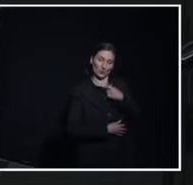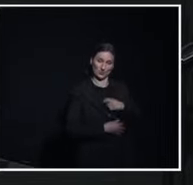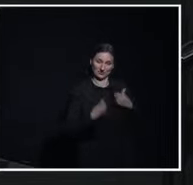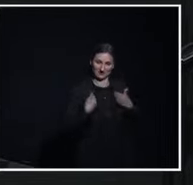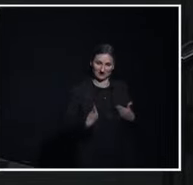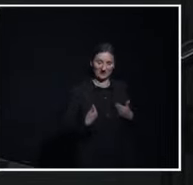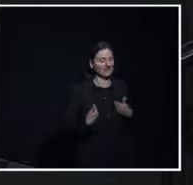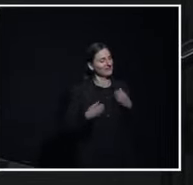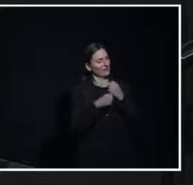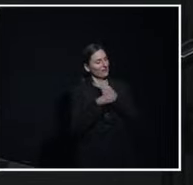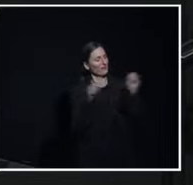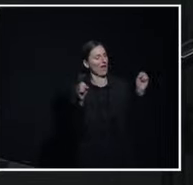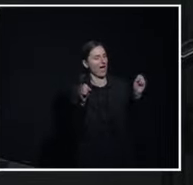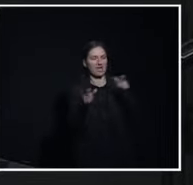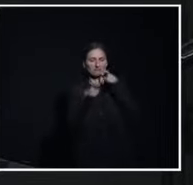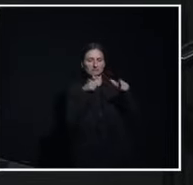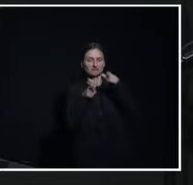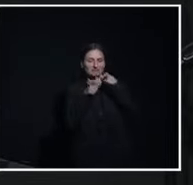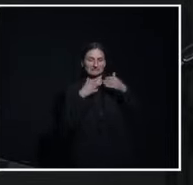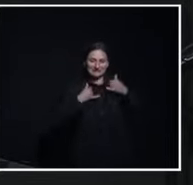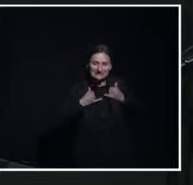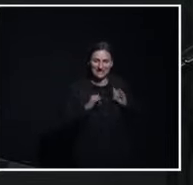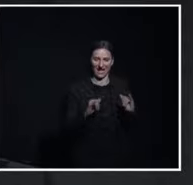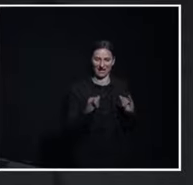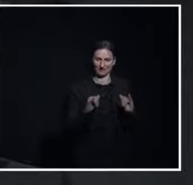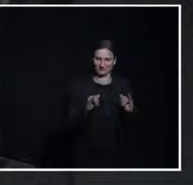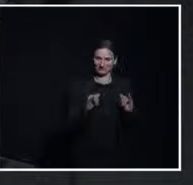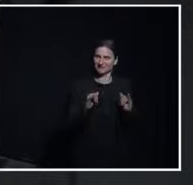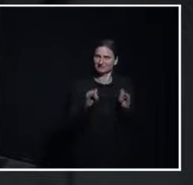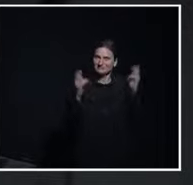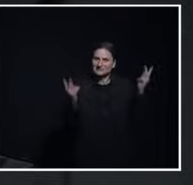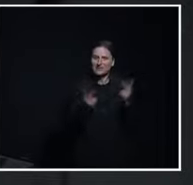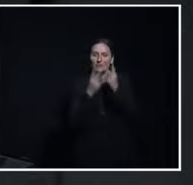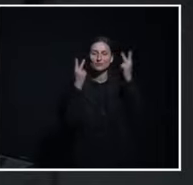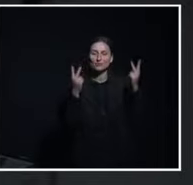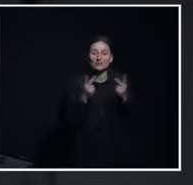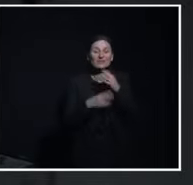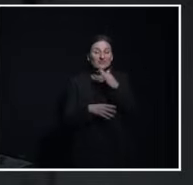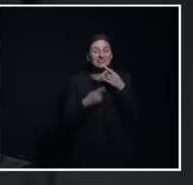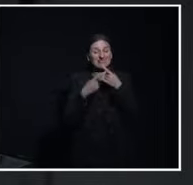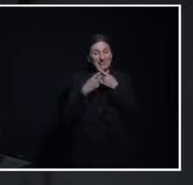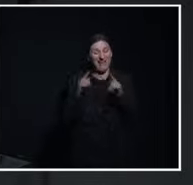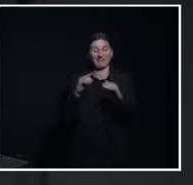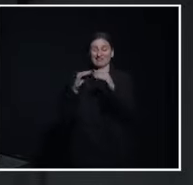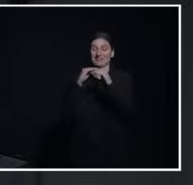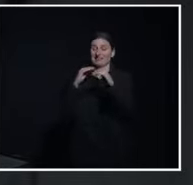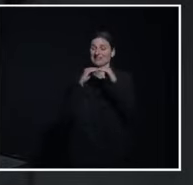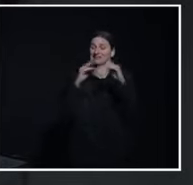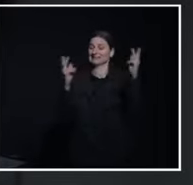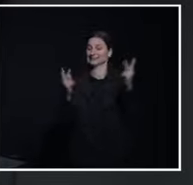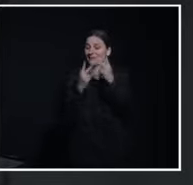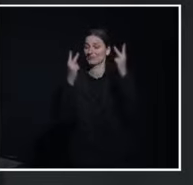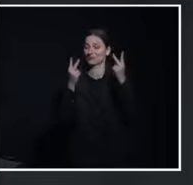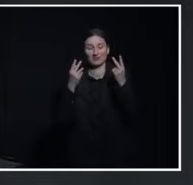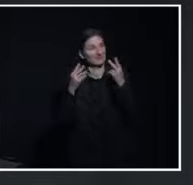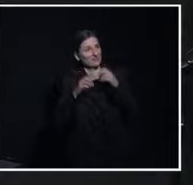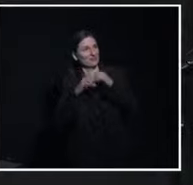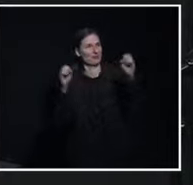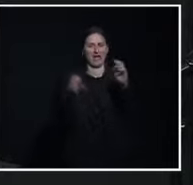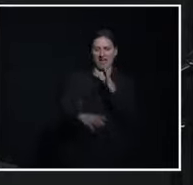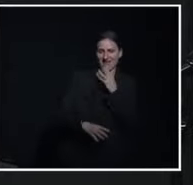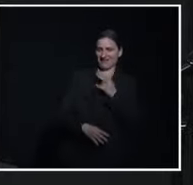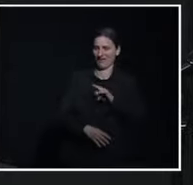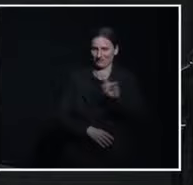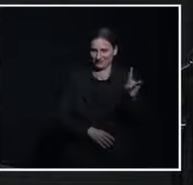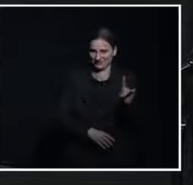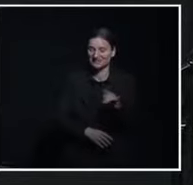dass ich mich frei ausdrücken darf, so wie wir das auch heute machen, was ja leider an vielen Orten der Welt keine Selbstverständlichkeit ist. Vielen